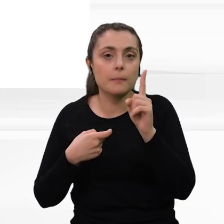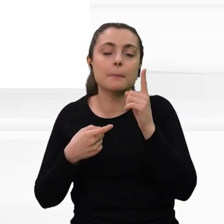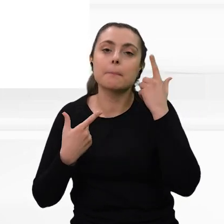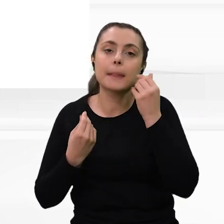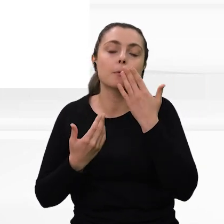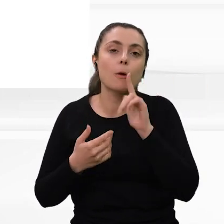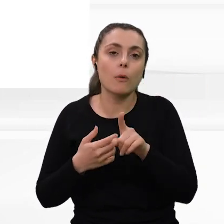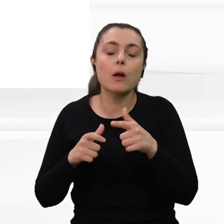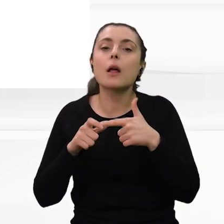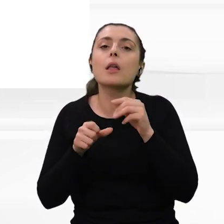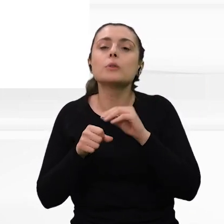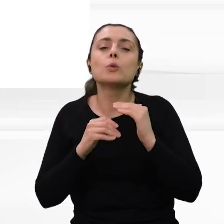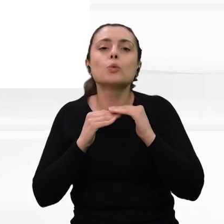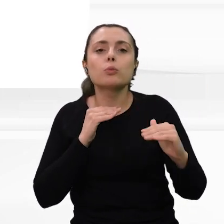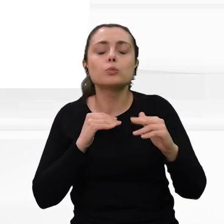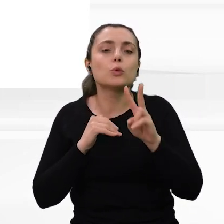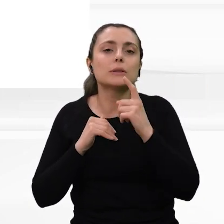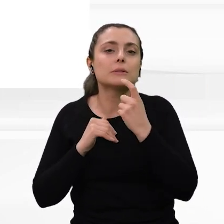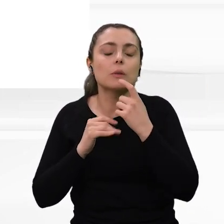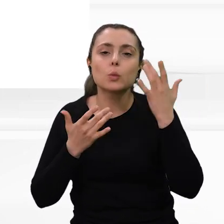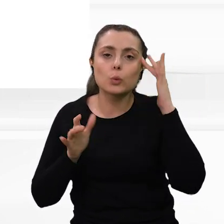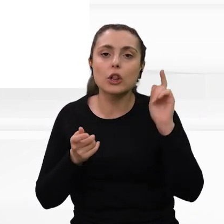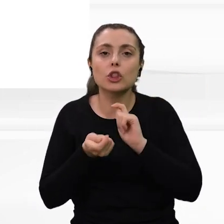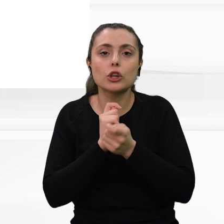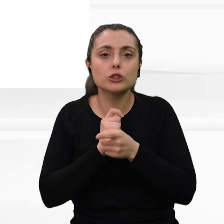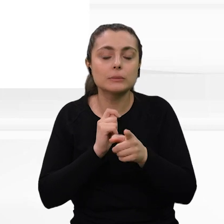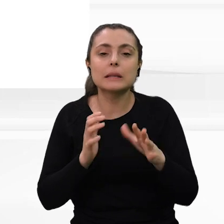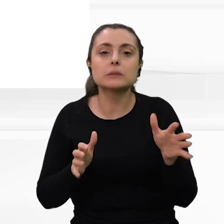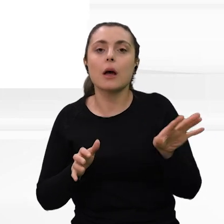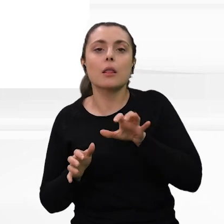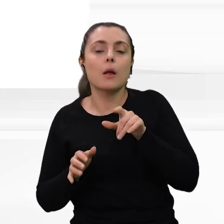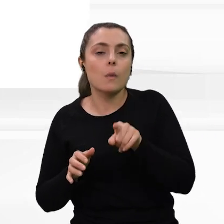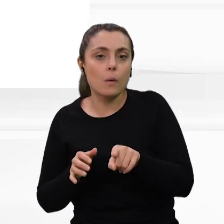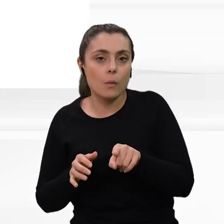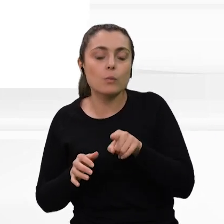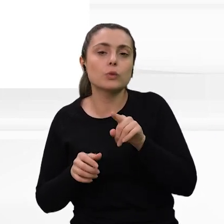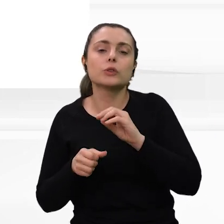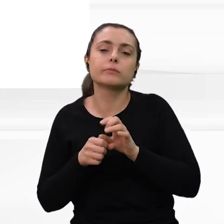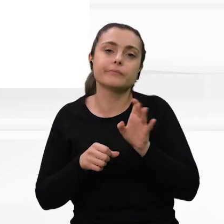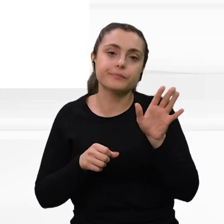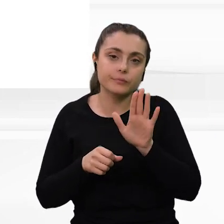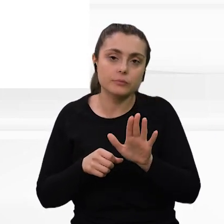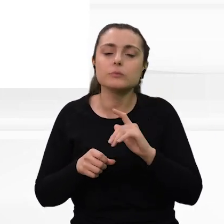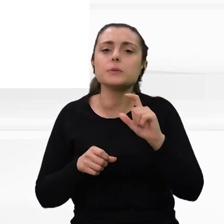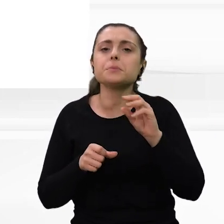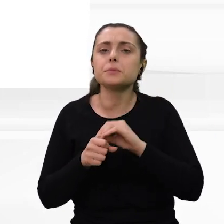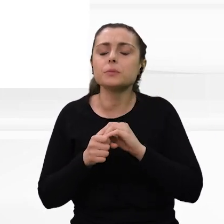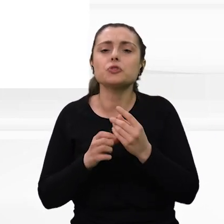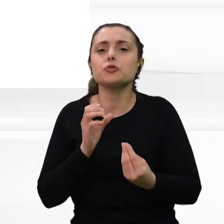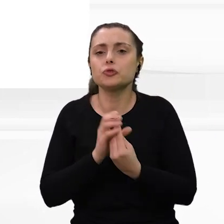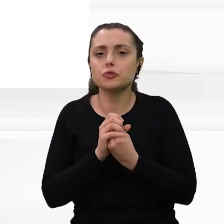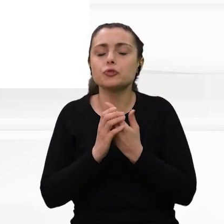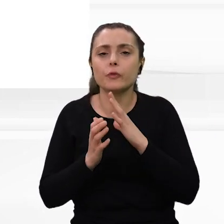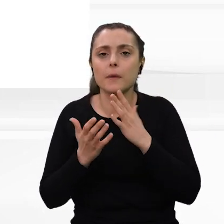bir Video Call saçını toplumlar son yıllardaki kültürel değişimlerden nasıl etkileniyor bunu dedik arkadaşlar cevabını